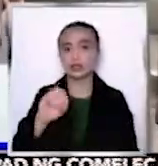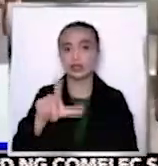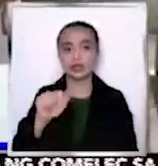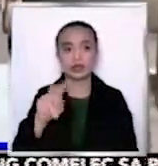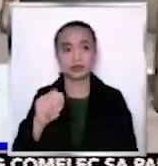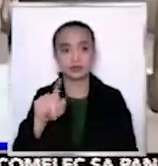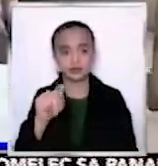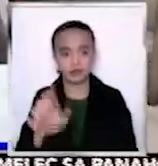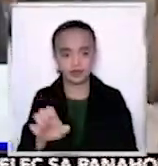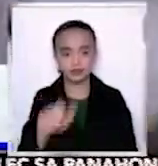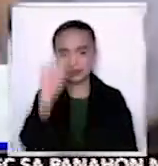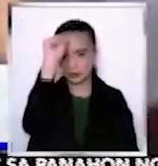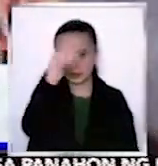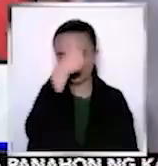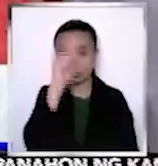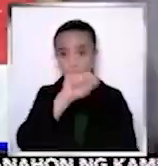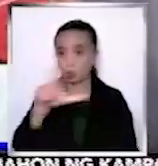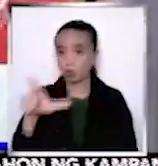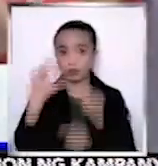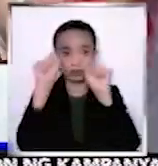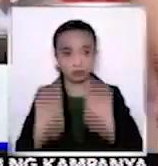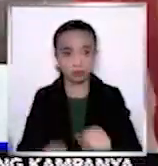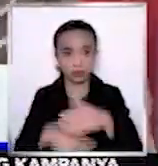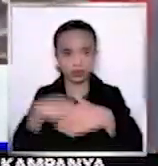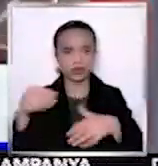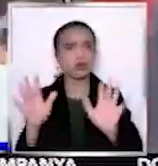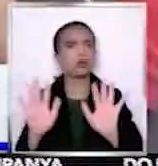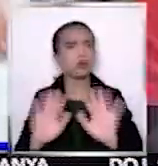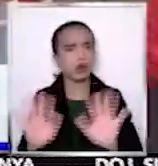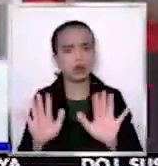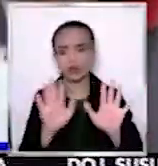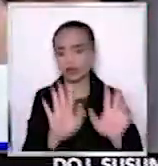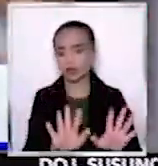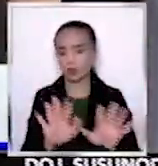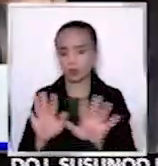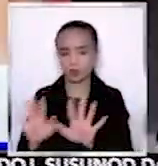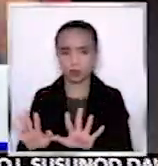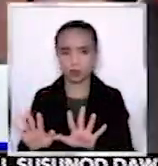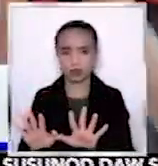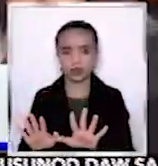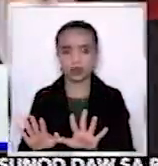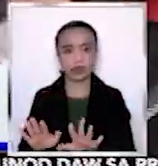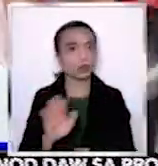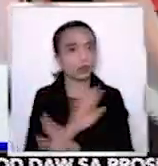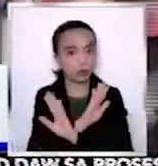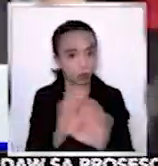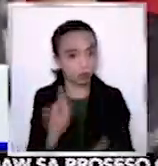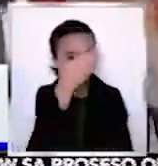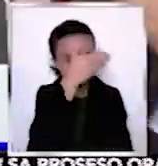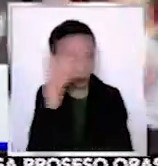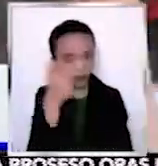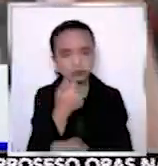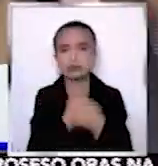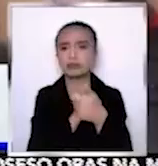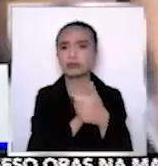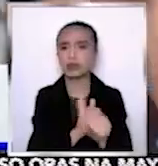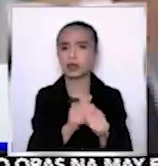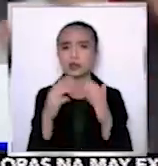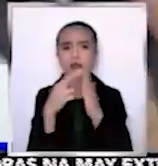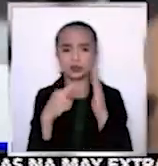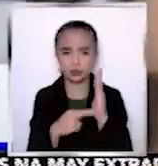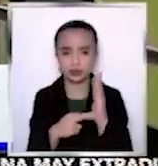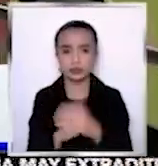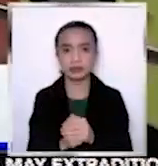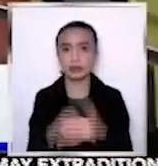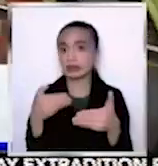taong pwedeng lumabas, huwag magpakampante at huwag kalimutang sumunod sa health protocols. Sa nalalapit na araw ng mga puso, mas